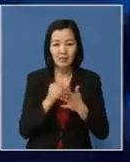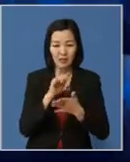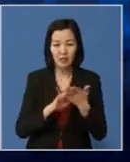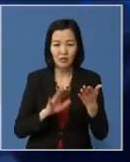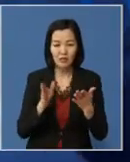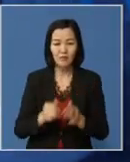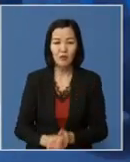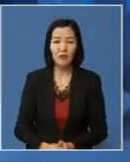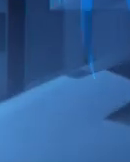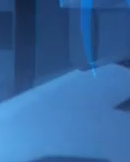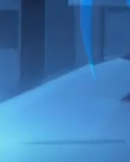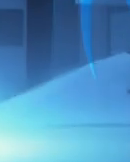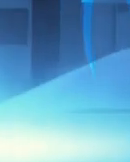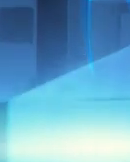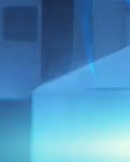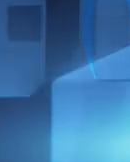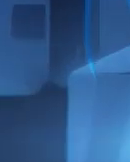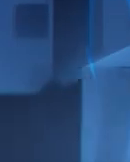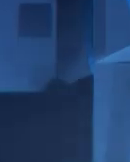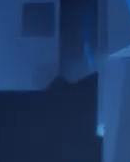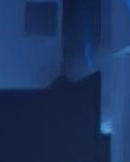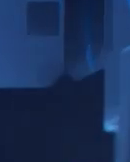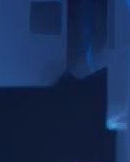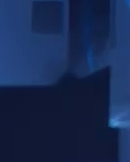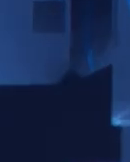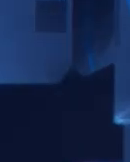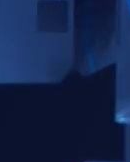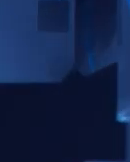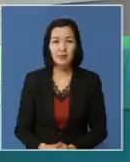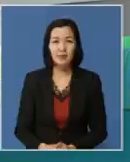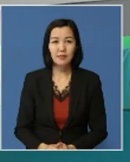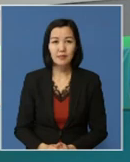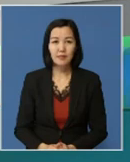Гүлжанат Бақылжанова, Әсет Дүйсенбек, Жетісу телеарнасы.